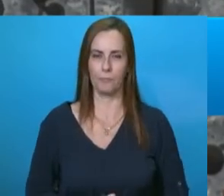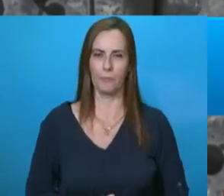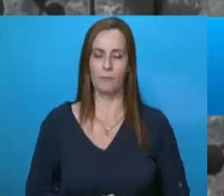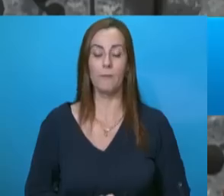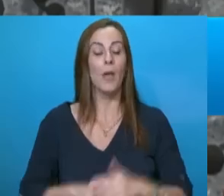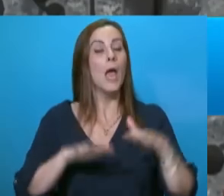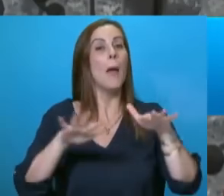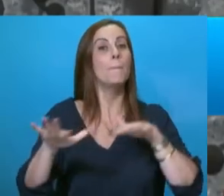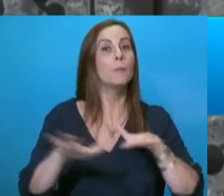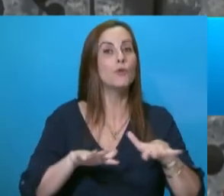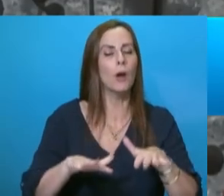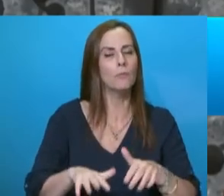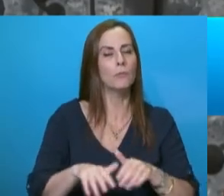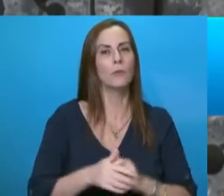ממשלה